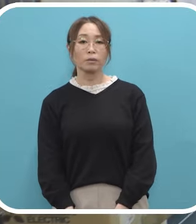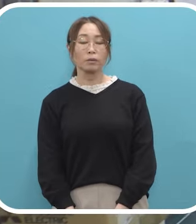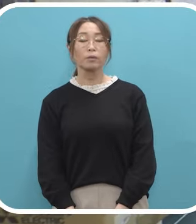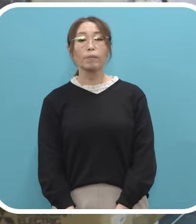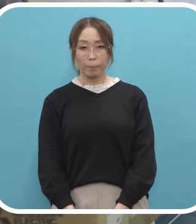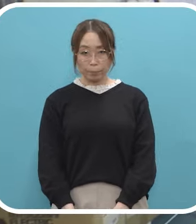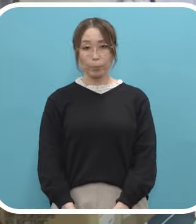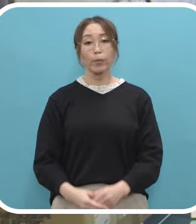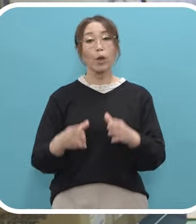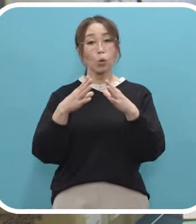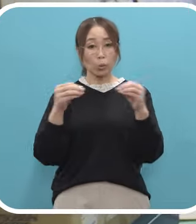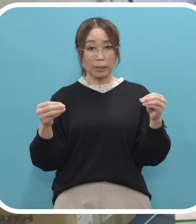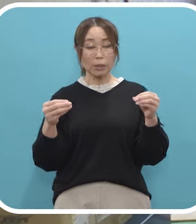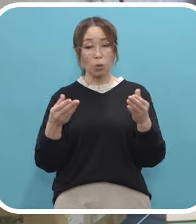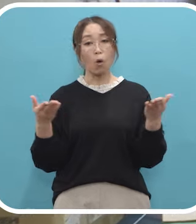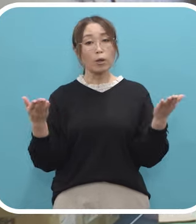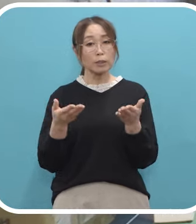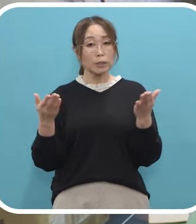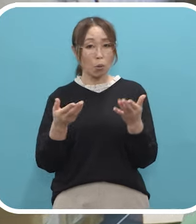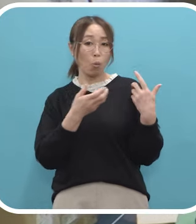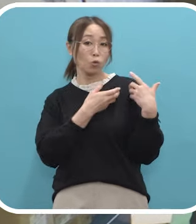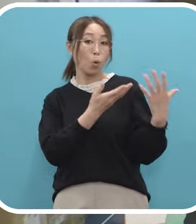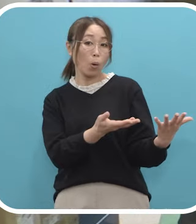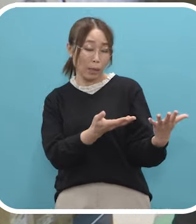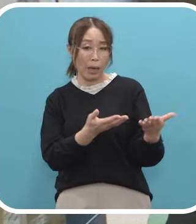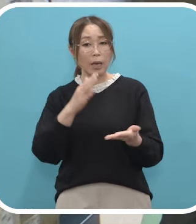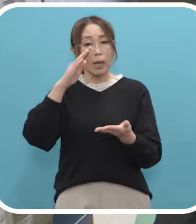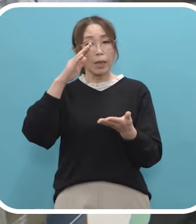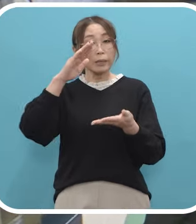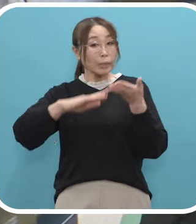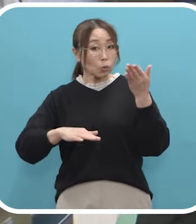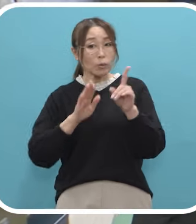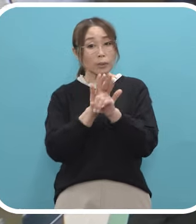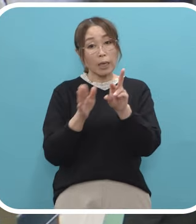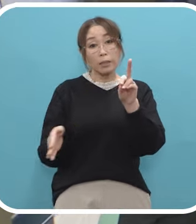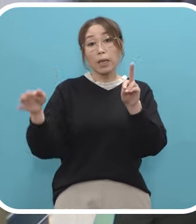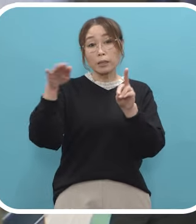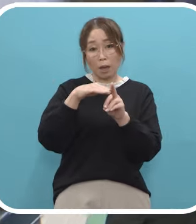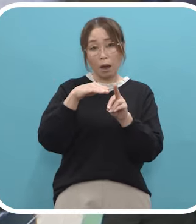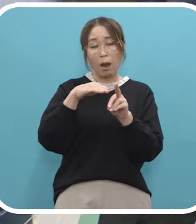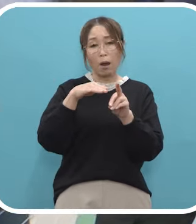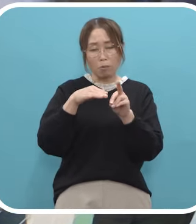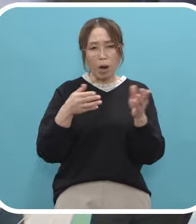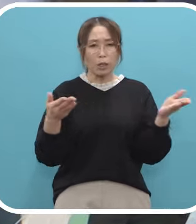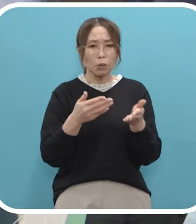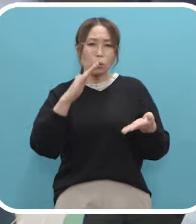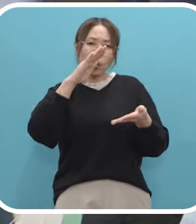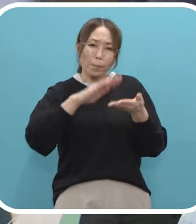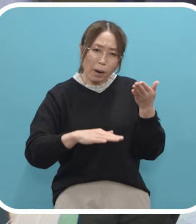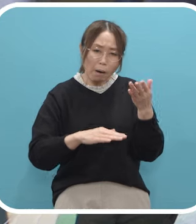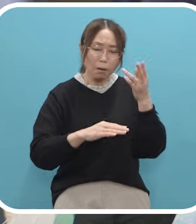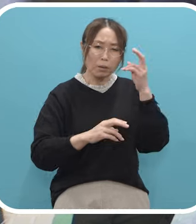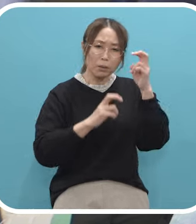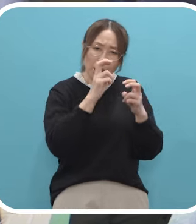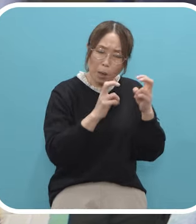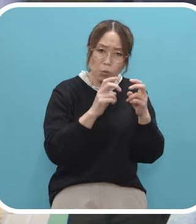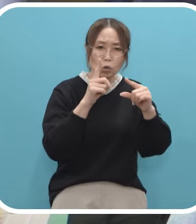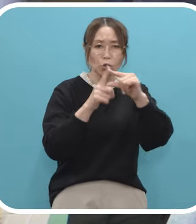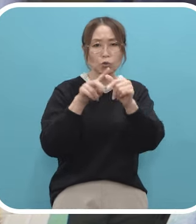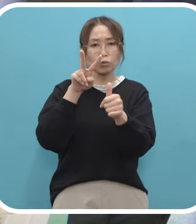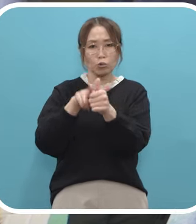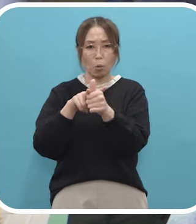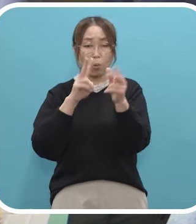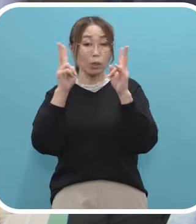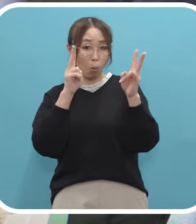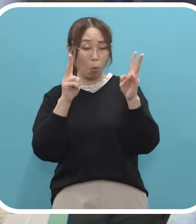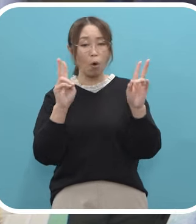バリトンさん、国の事業承継引き継ぎ支援センターでは、事業承継に悩む中小企業に対し、専門